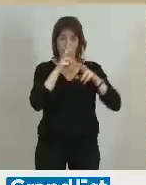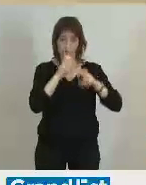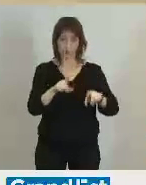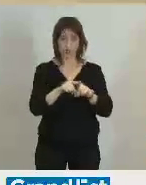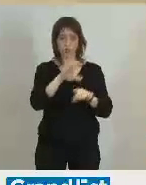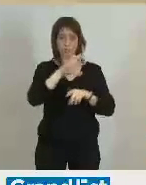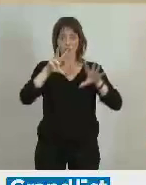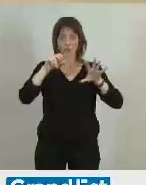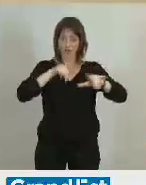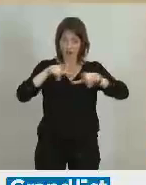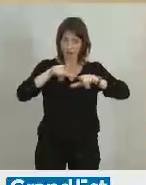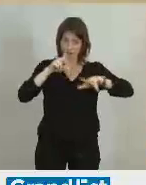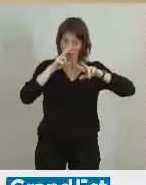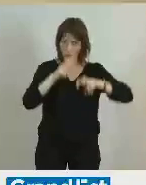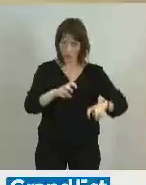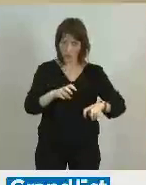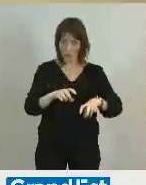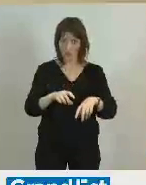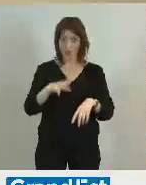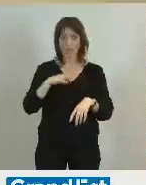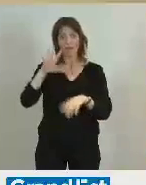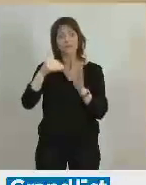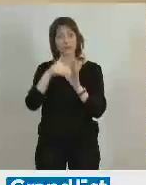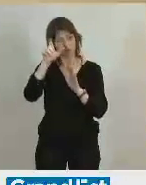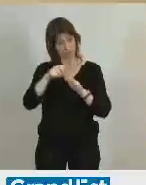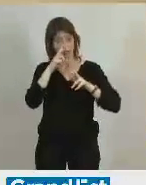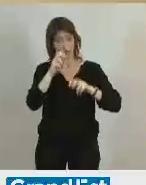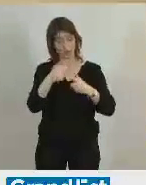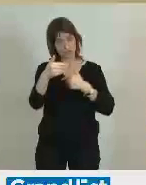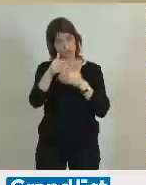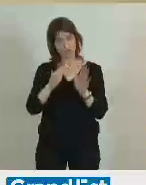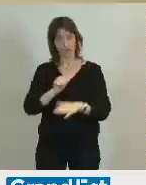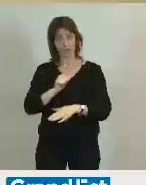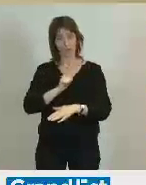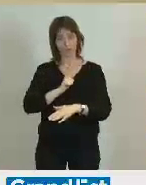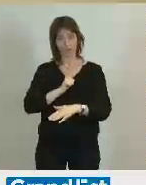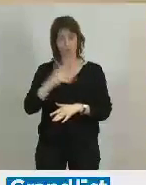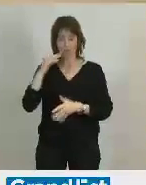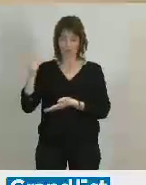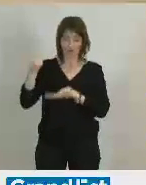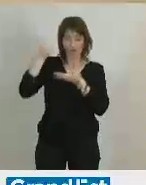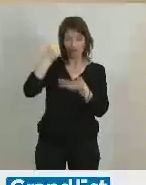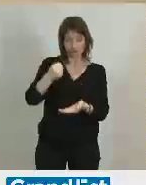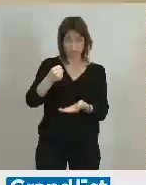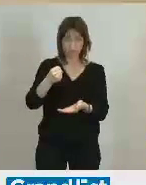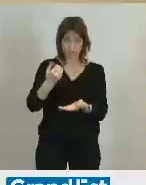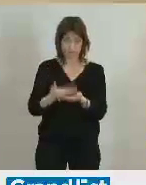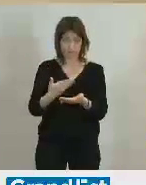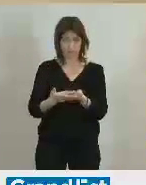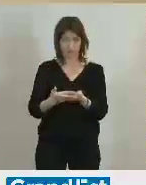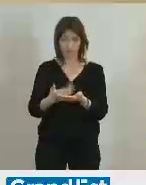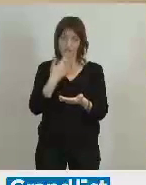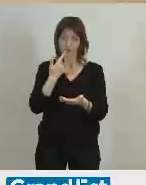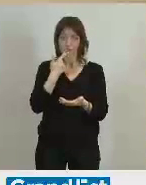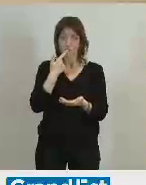5 universités du Grand Est, 5000 chercheurs dans le secteur privé. Ce fonds est un nouveau levier qui doit permettre de mettre le turbo, en